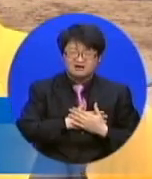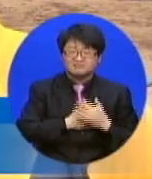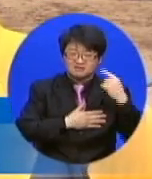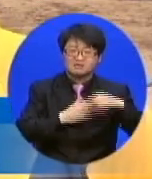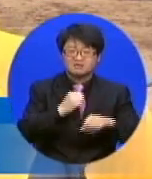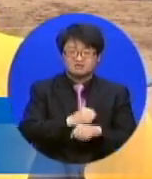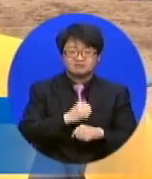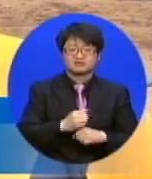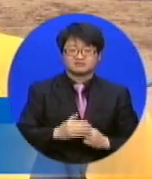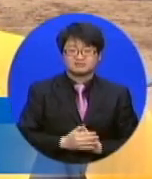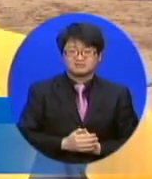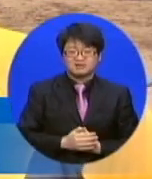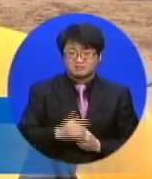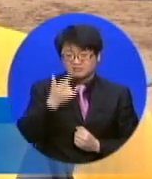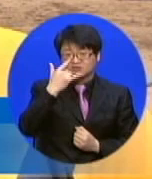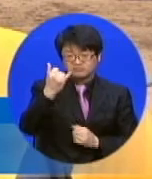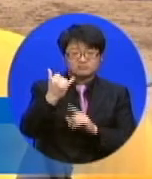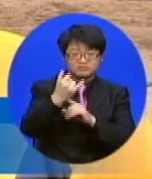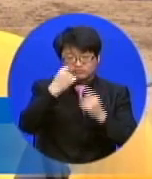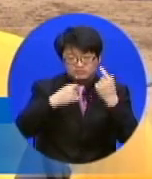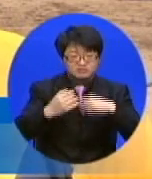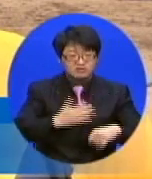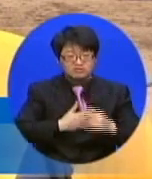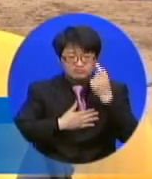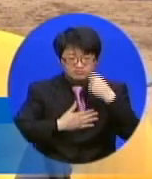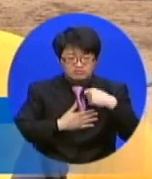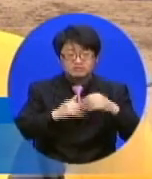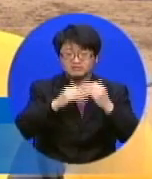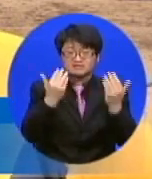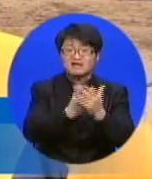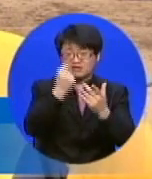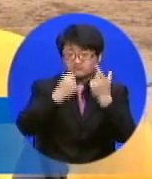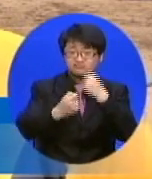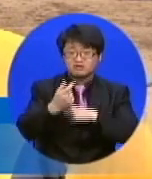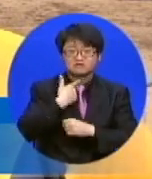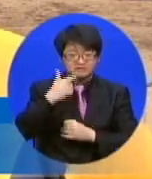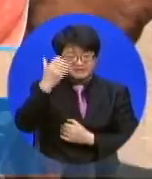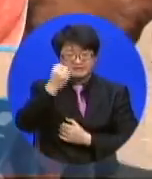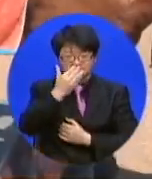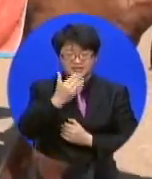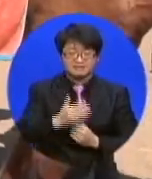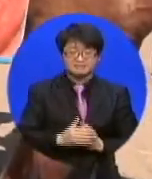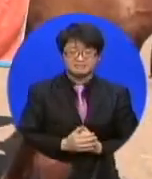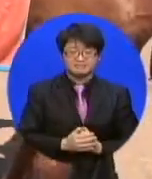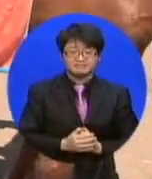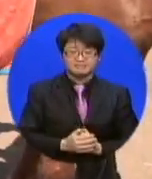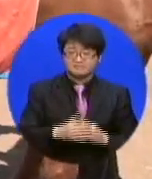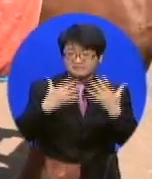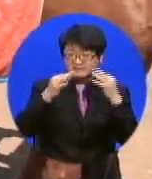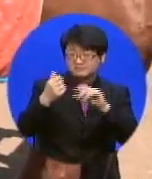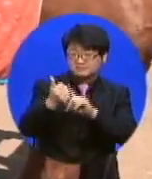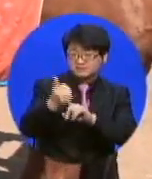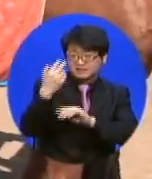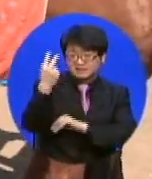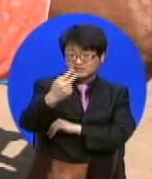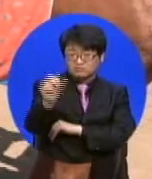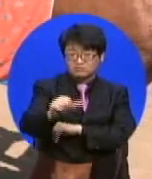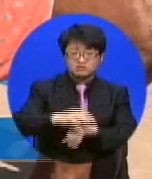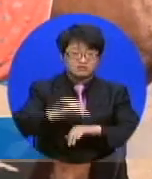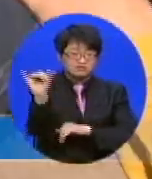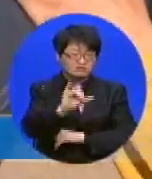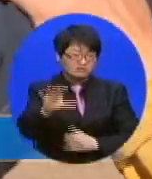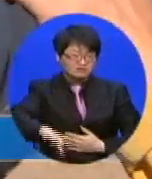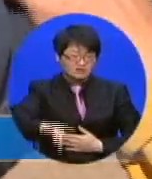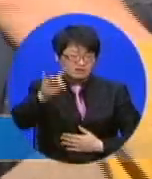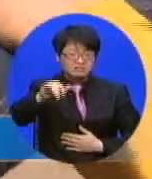뭐 부모님도 울고 저도 울고 다 울은 그런 기억이 있습니다. 김 씨는 지난 2005년 전국